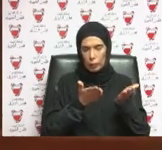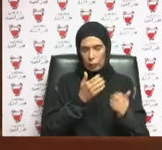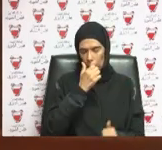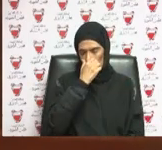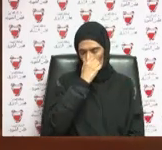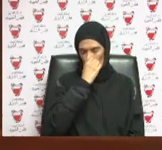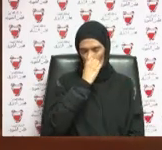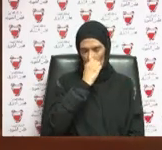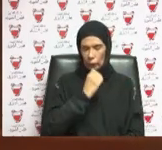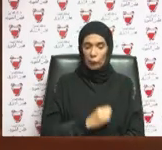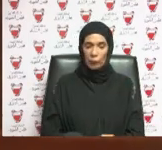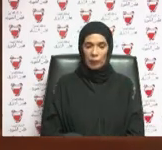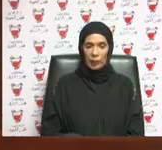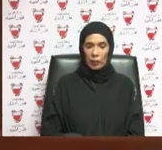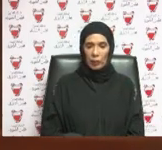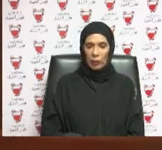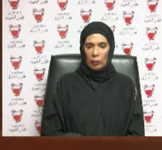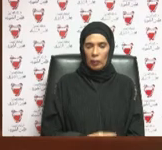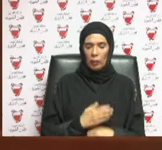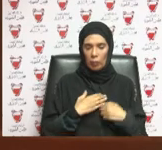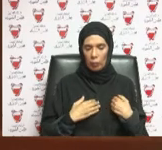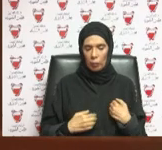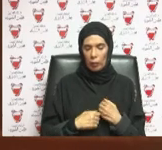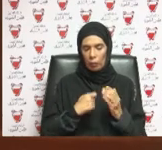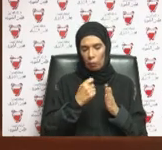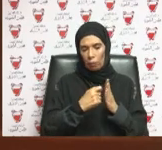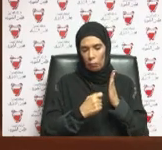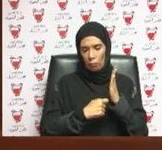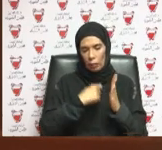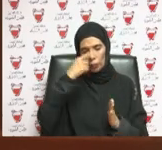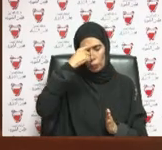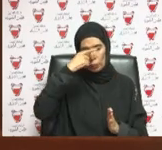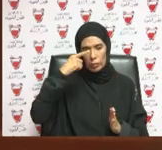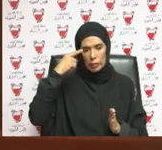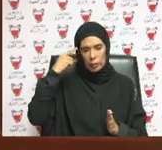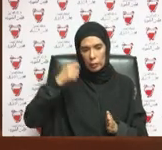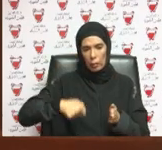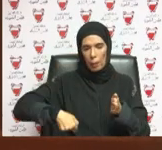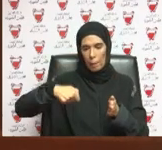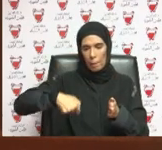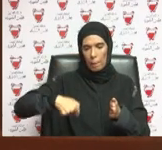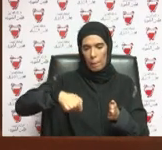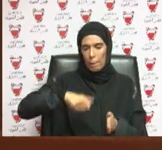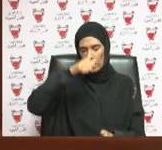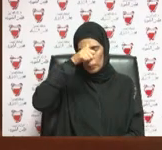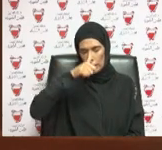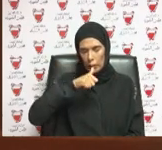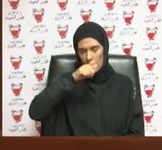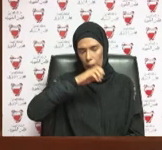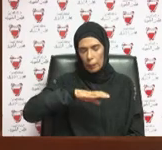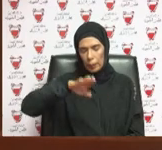وسلم. بقلوب المؤمنة بقضاء الله وقدره، أتقدم بأحر التعازي وخاص المواساة إلى المقام